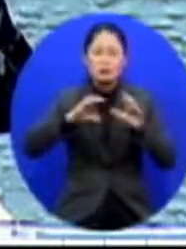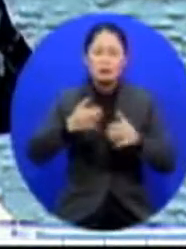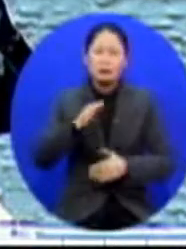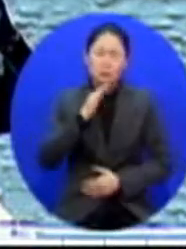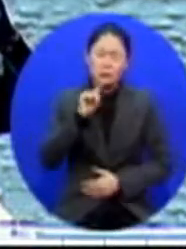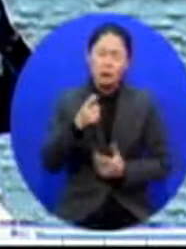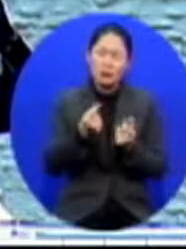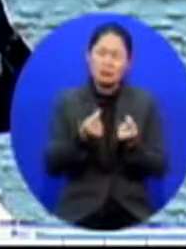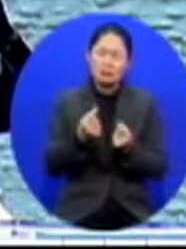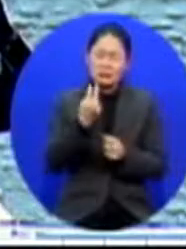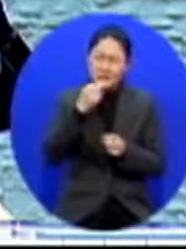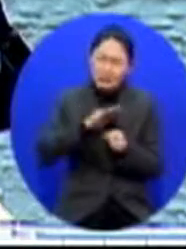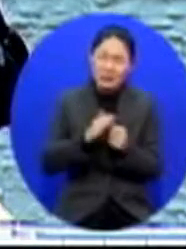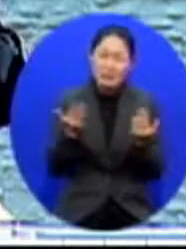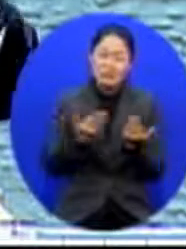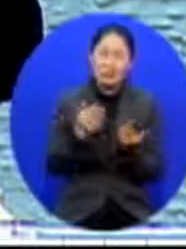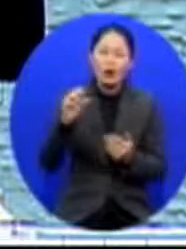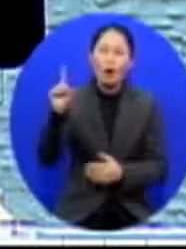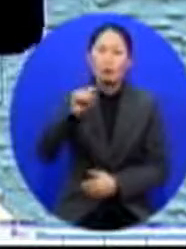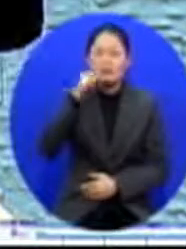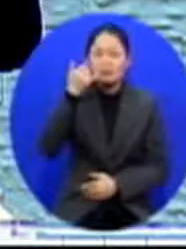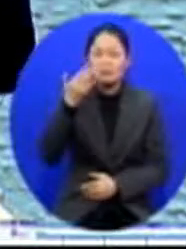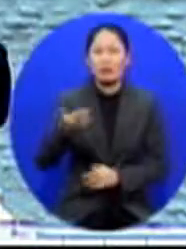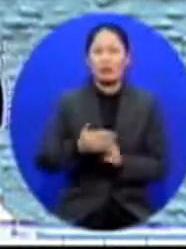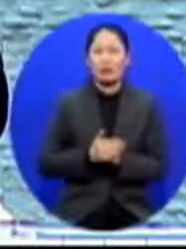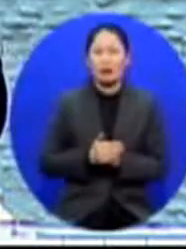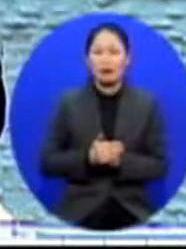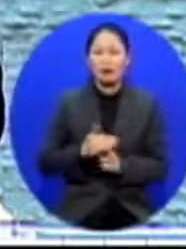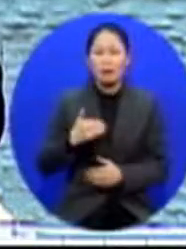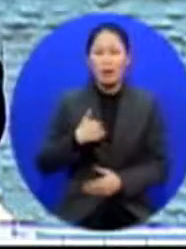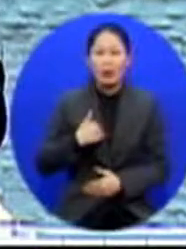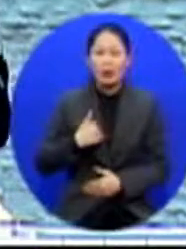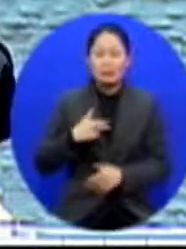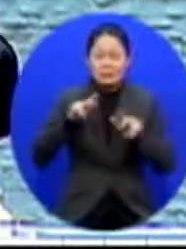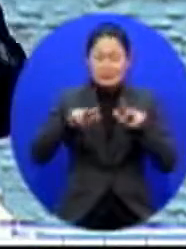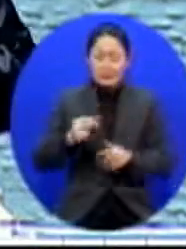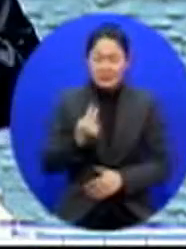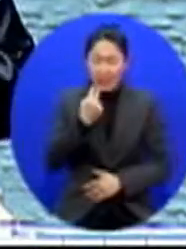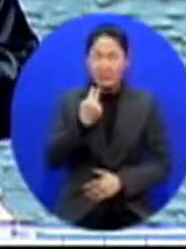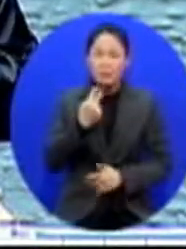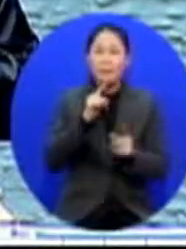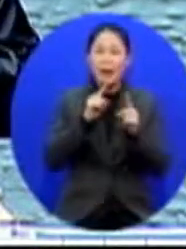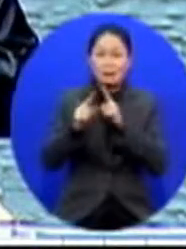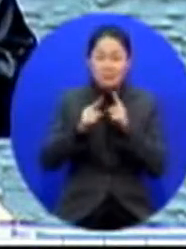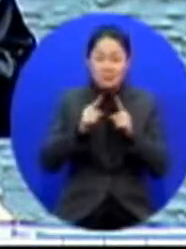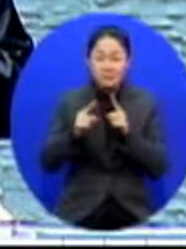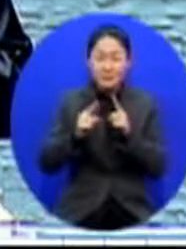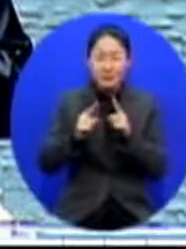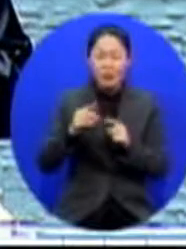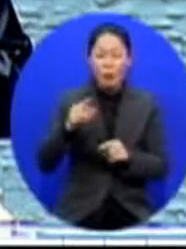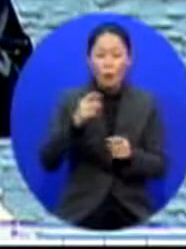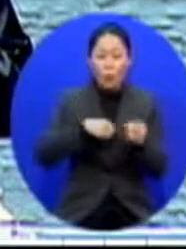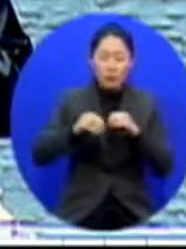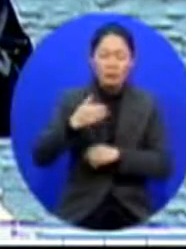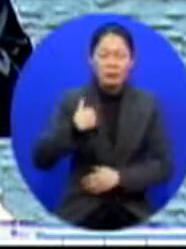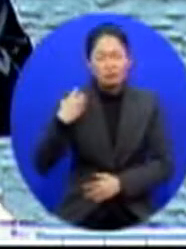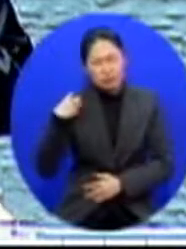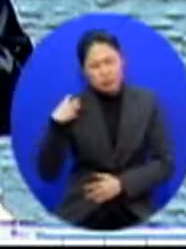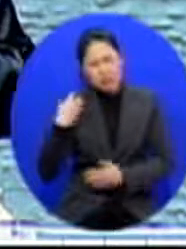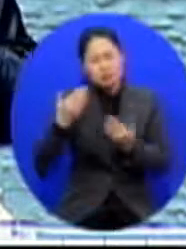막힌 일이 어디 있겠어요 내가 지금 사는 말씀이 오히려 나를 부담스럽게 하는 것처럼 느껴진